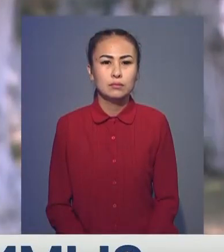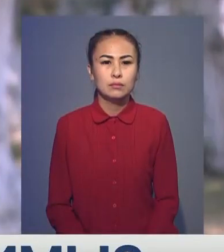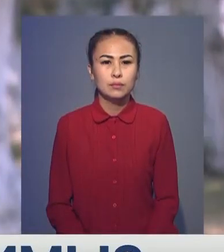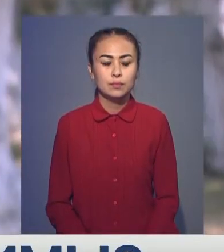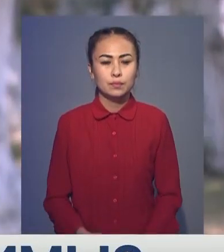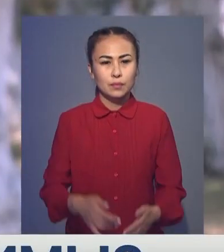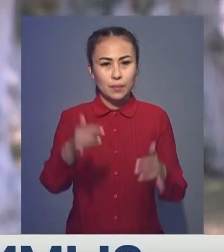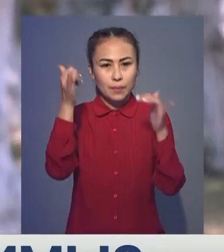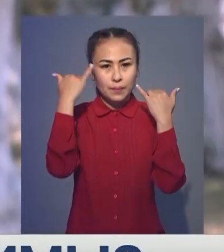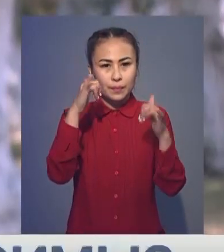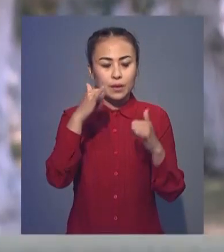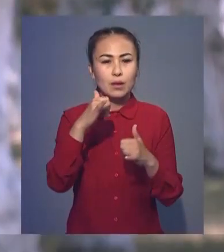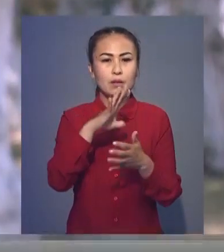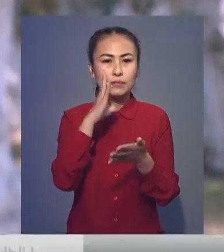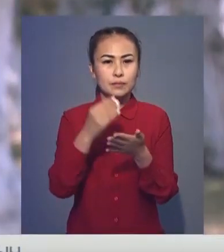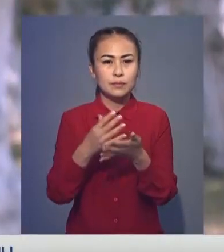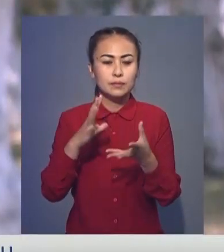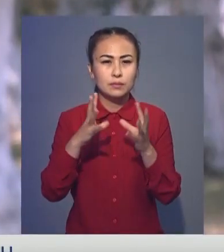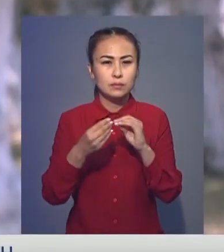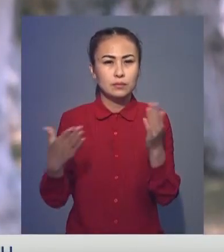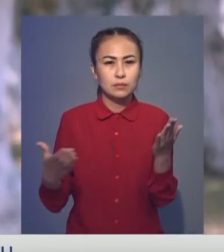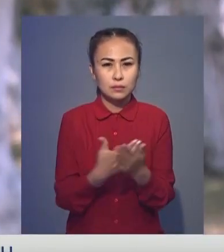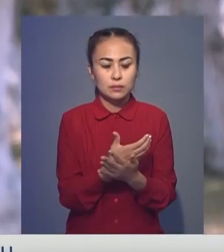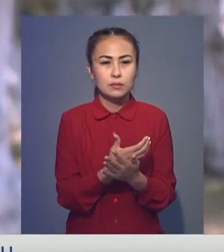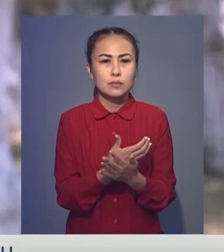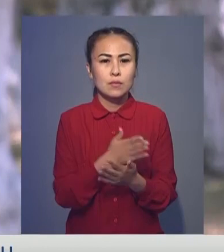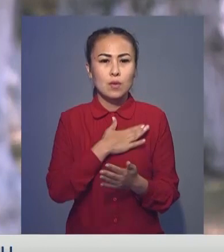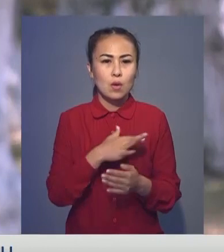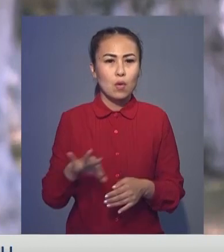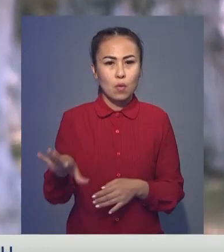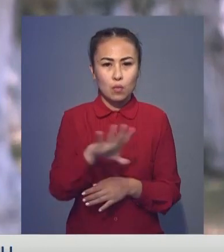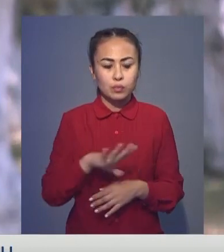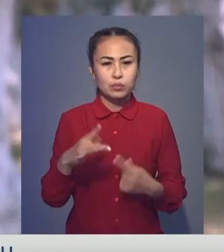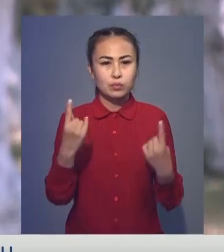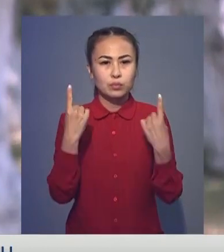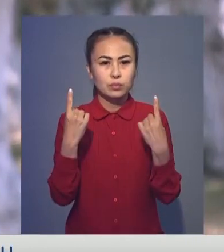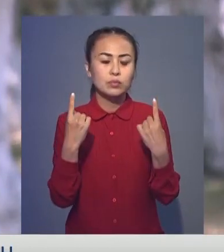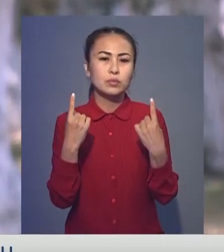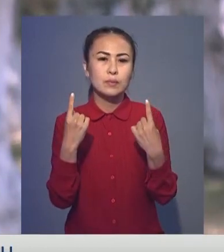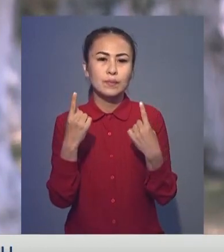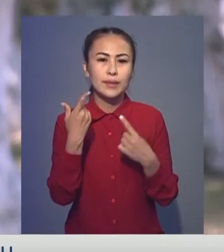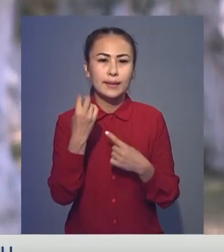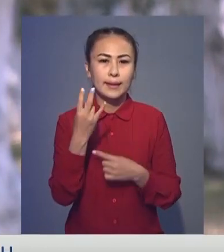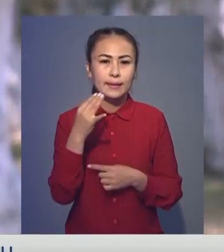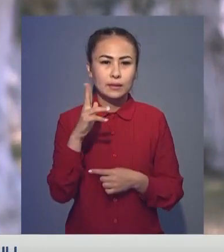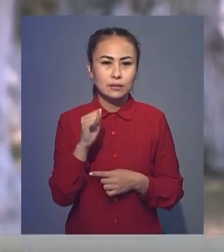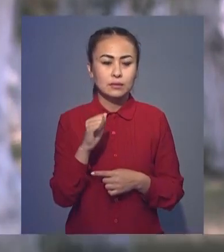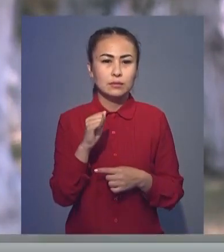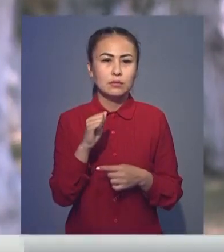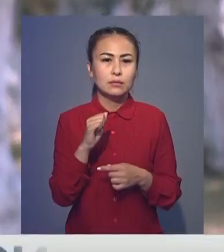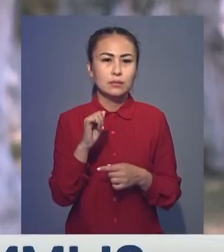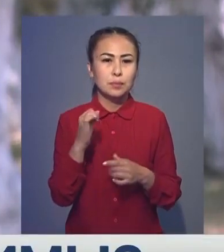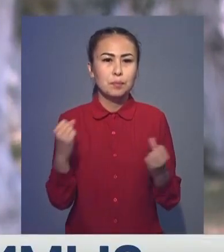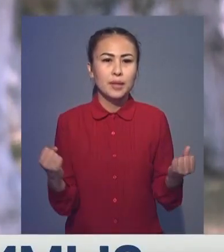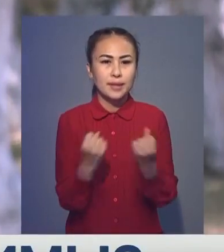Ирғарамалды импорттаудың бізге берері ол біздің облысымыздың ирғарамалдарының генетикалық потенциалын көтеру болып